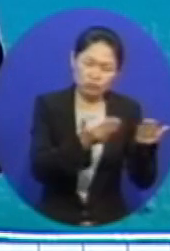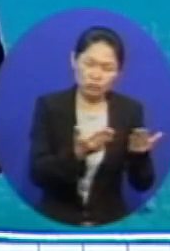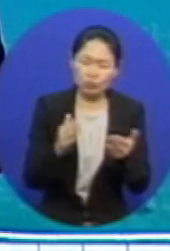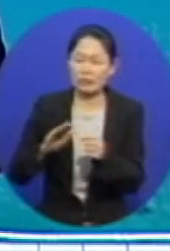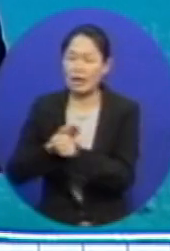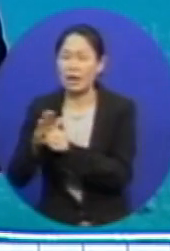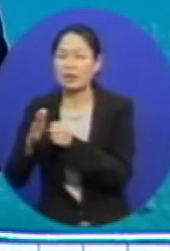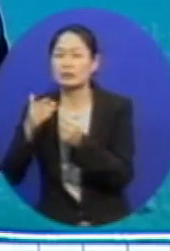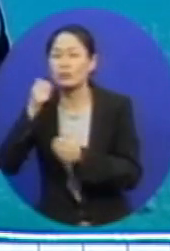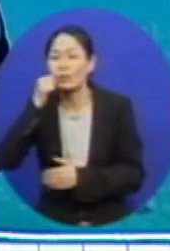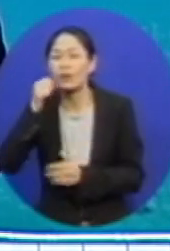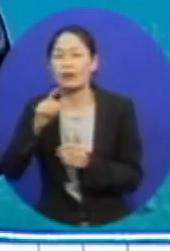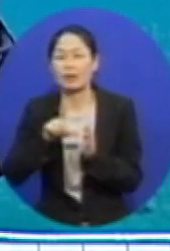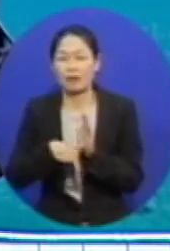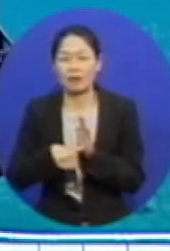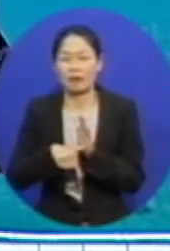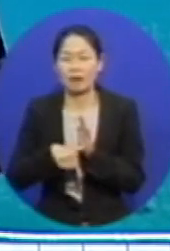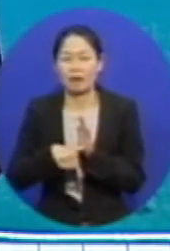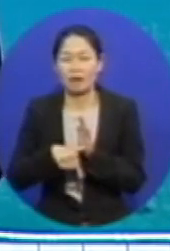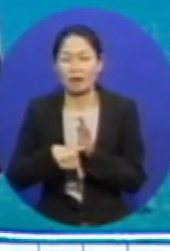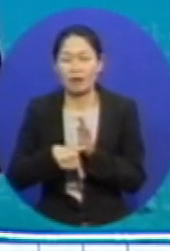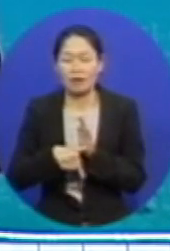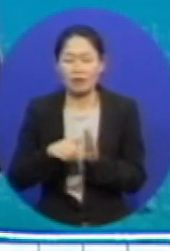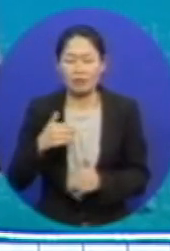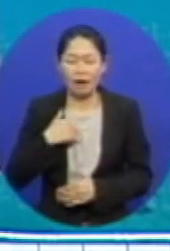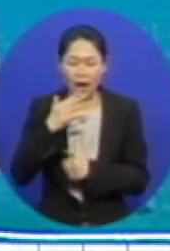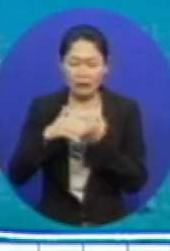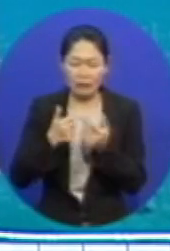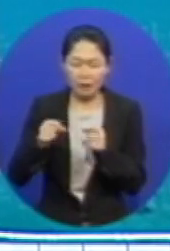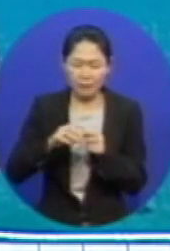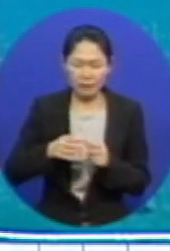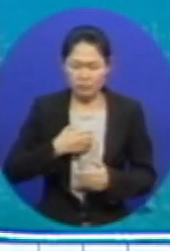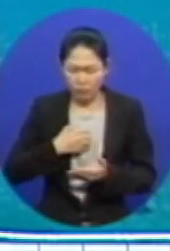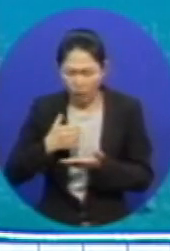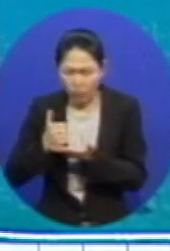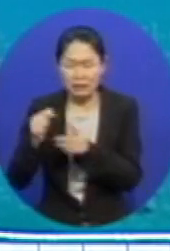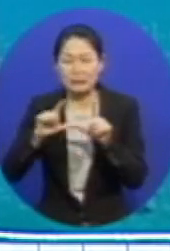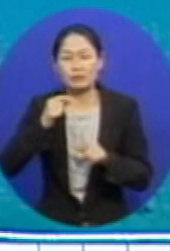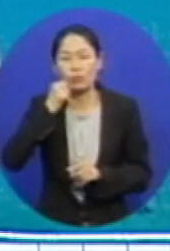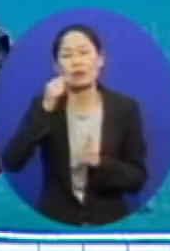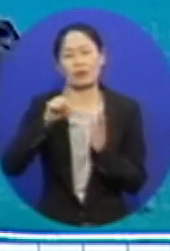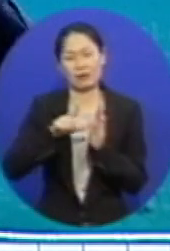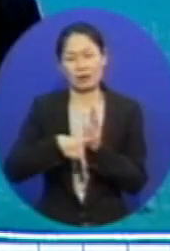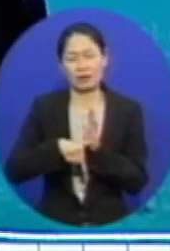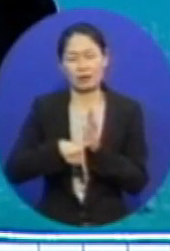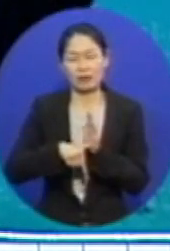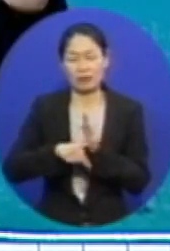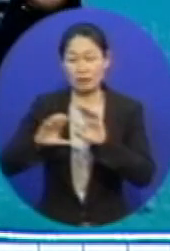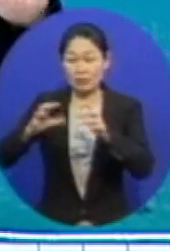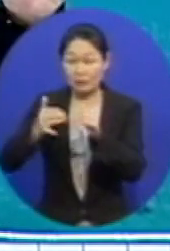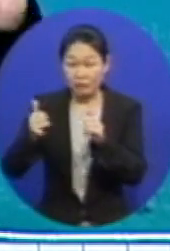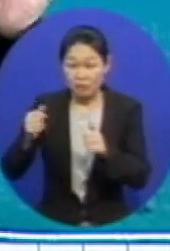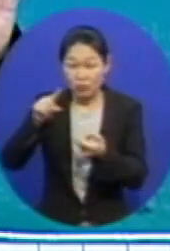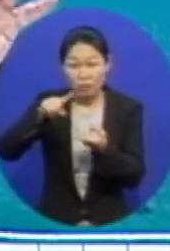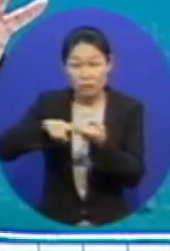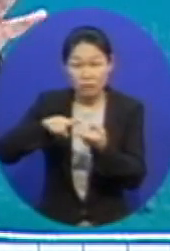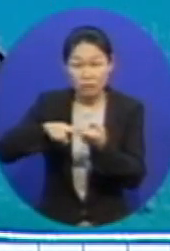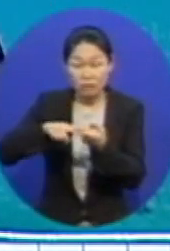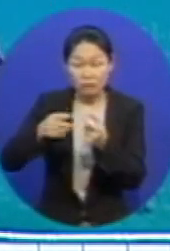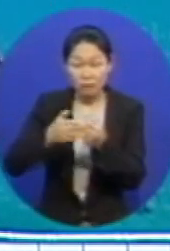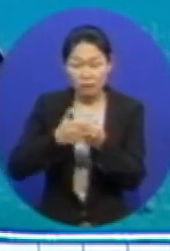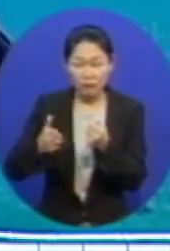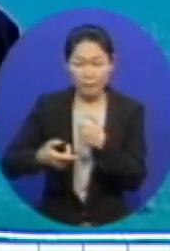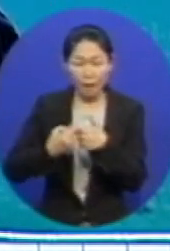못할 때에 내가 하나님 앞에 경건하게 살지 못할 때 세상 사람들은 그런 것으로 인해서